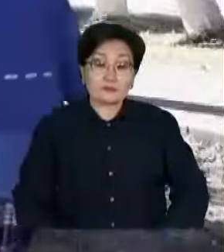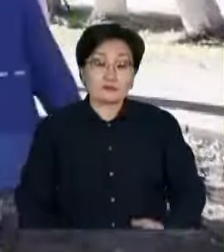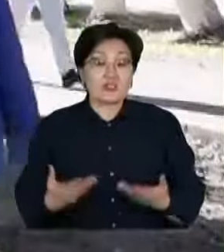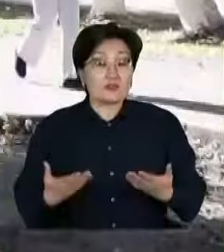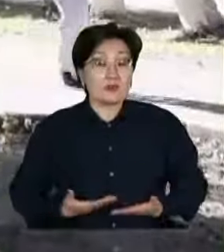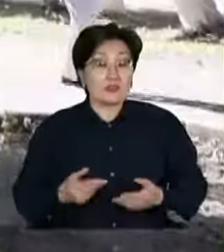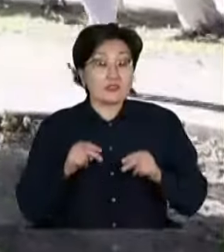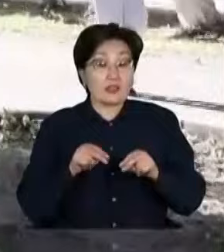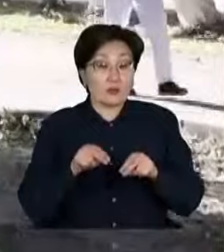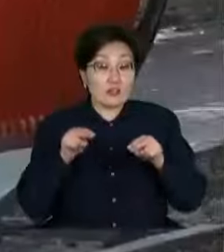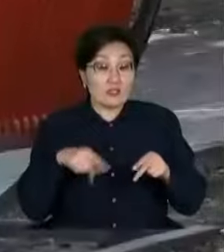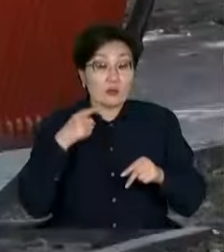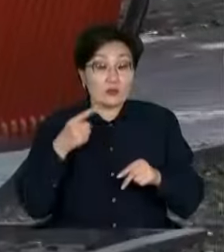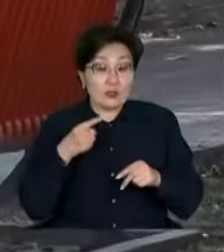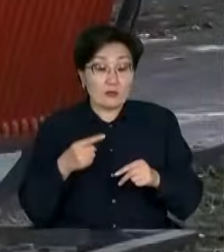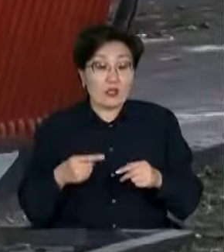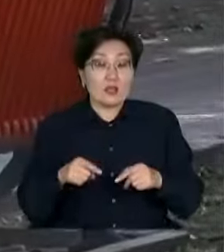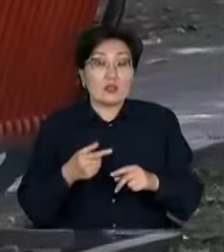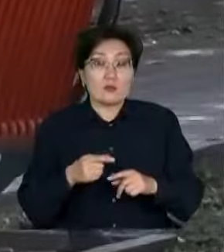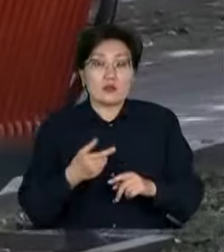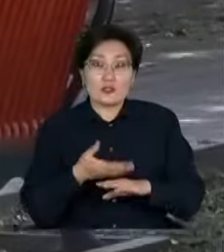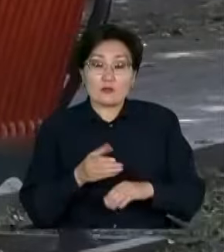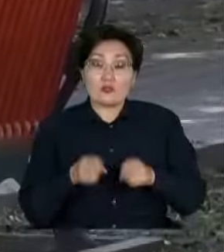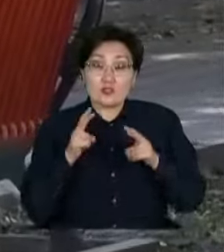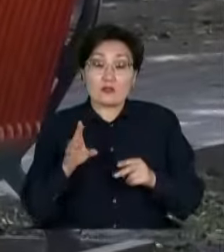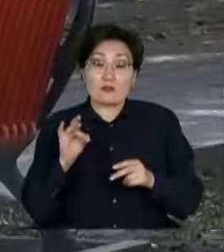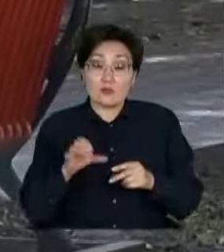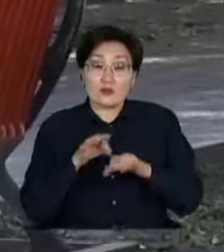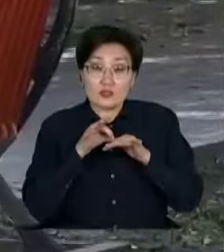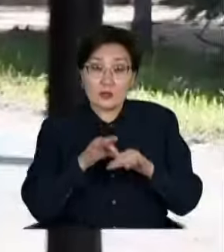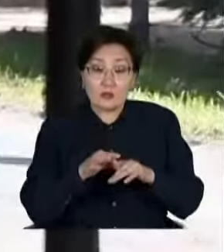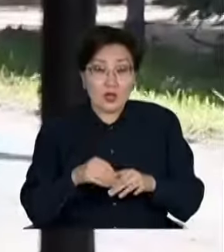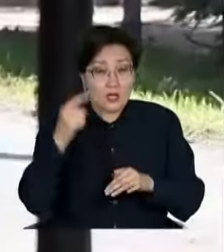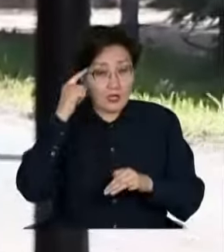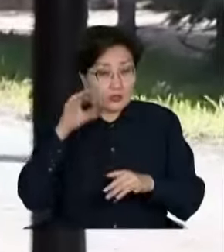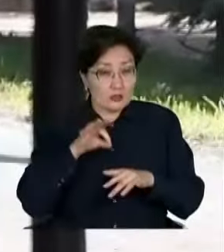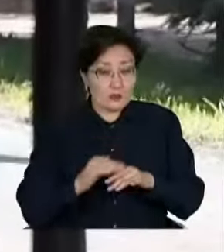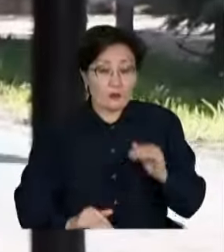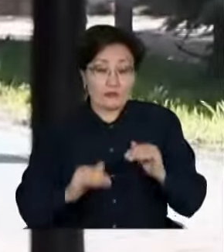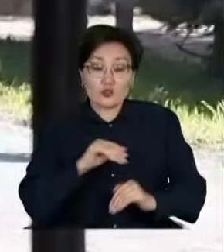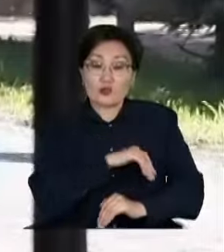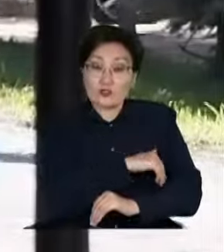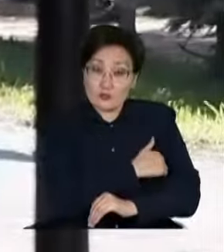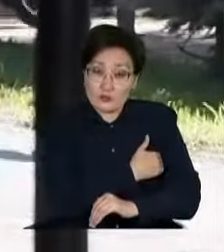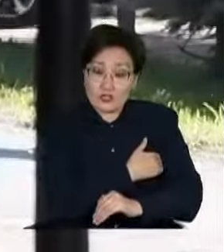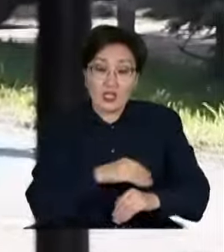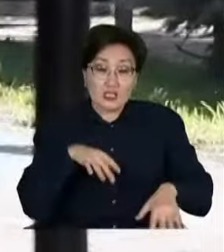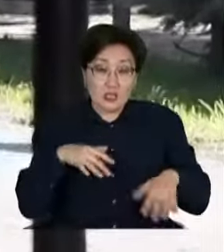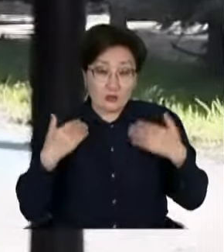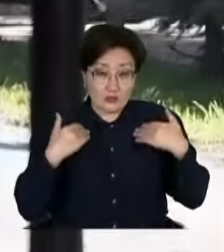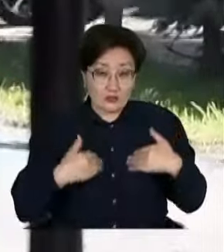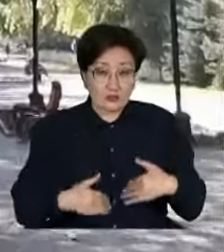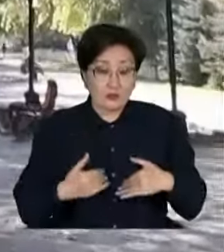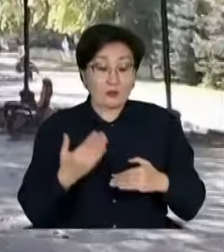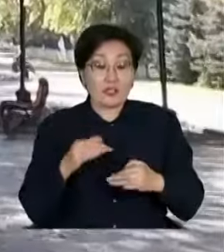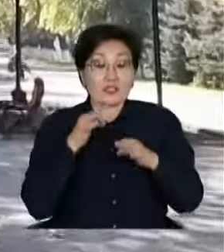Жители Петропавловска говорят о коварном вирусе, который сопровождается головной болью, высокой температурой и слабостью. Причем,